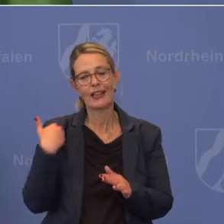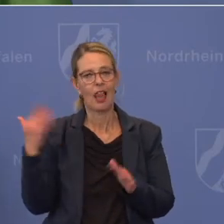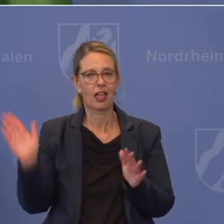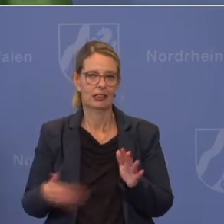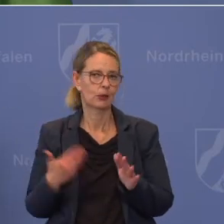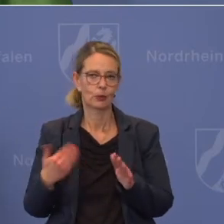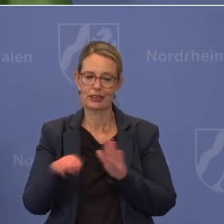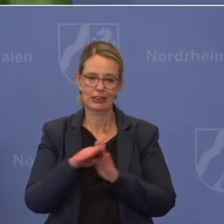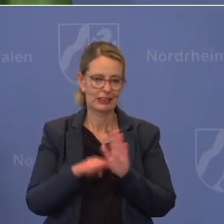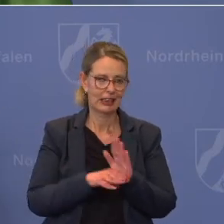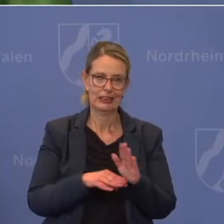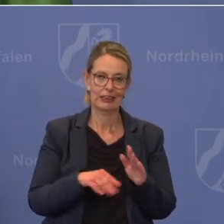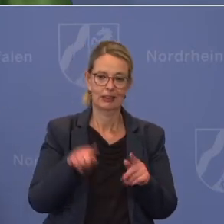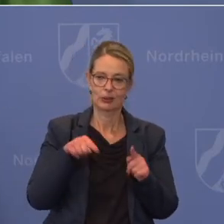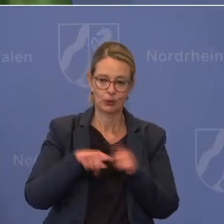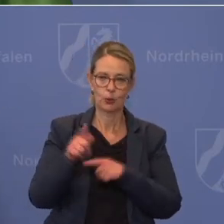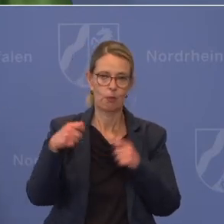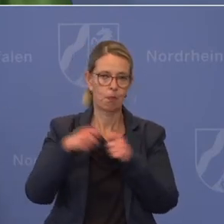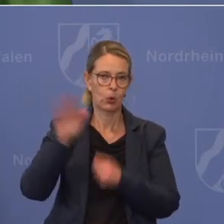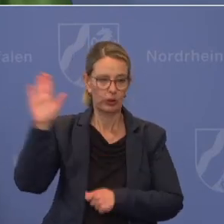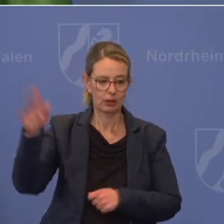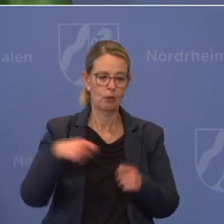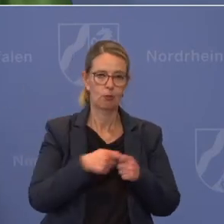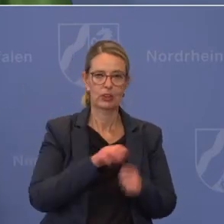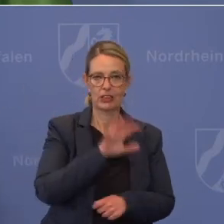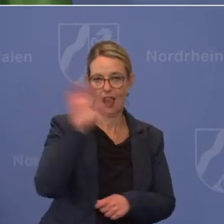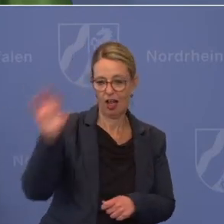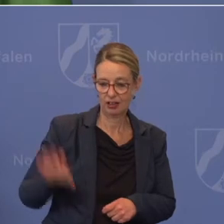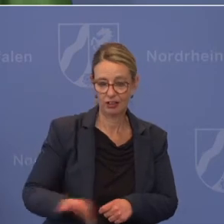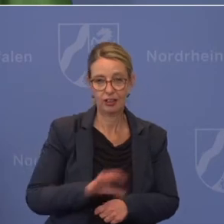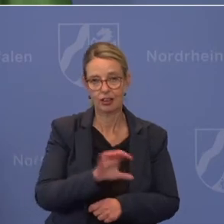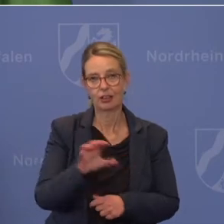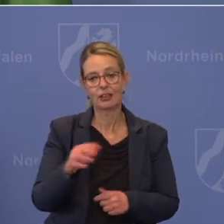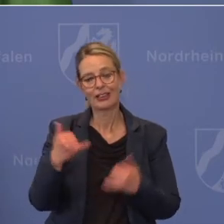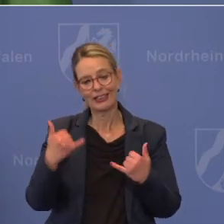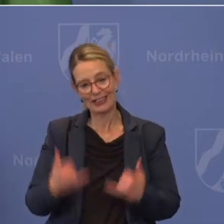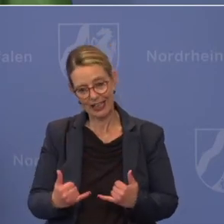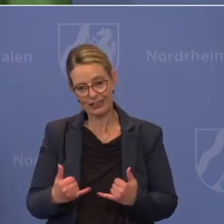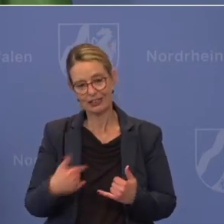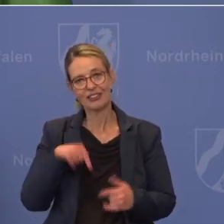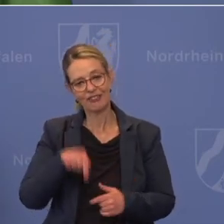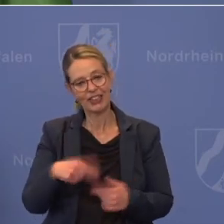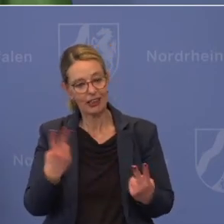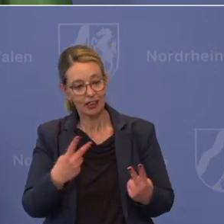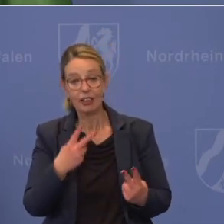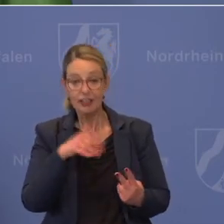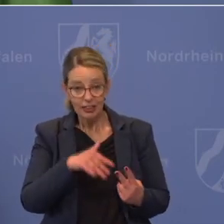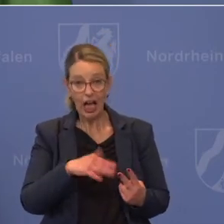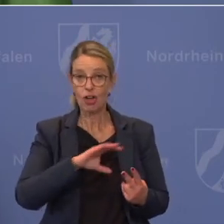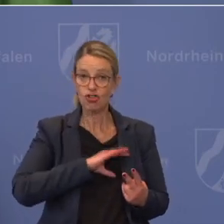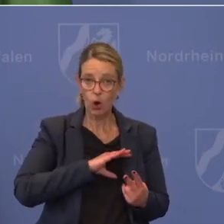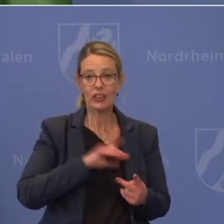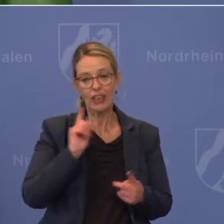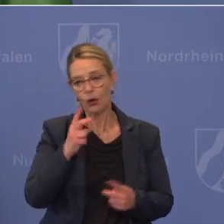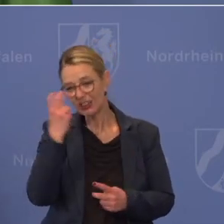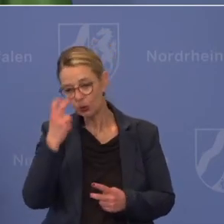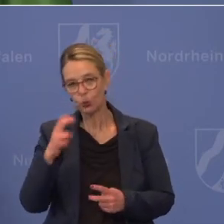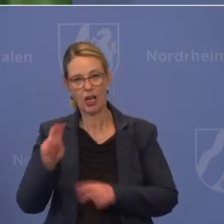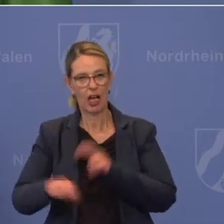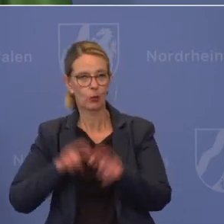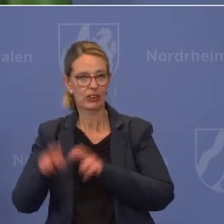Bürokratieentlastungsgesetz 4 des Bundes und der Länder, damit wir gerade jetzt die Krise als Chance auch nutzen, hier